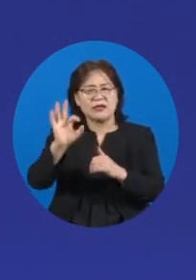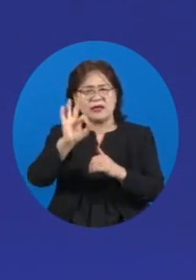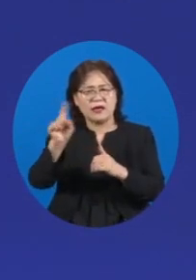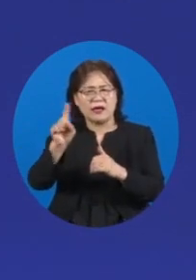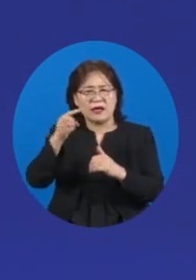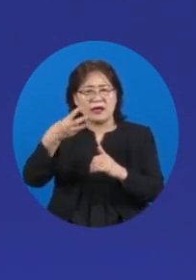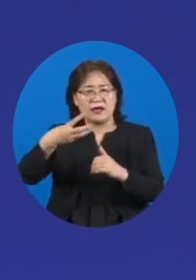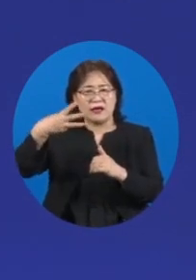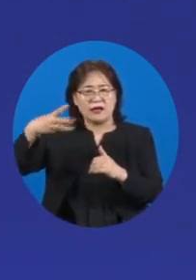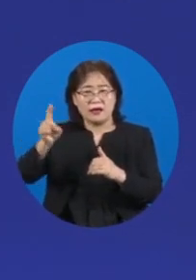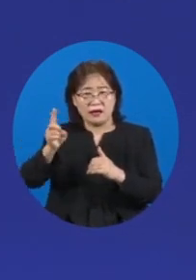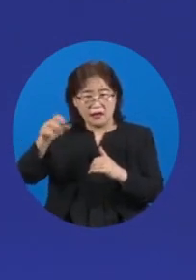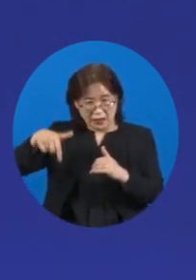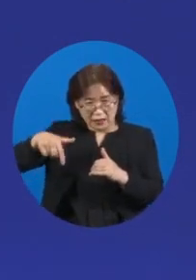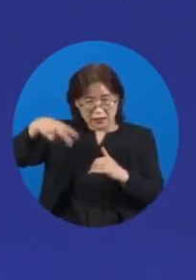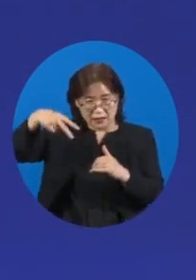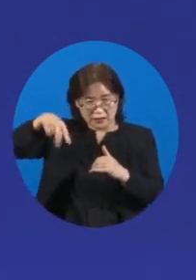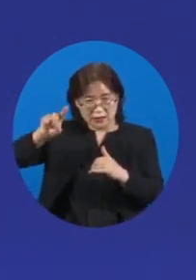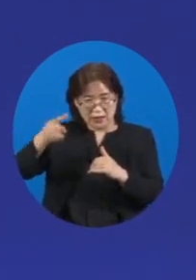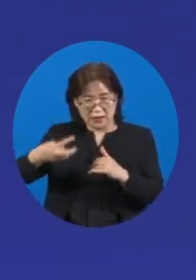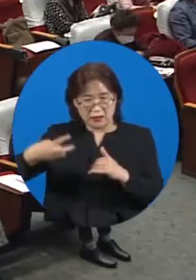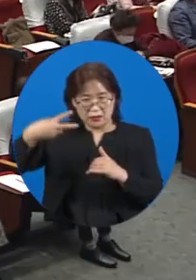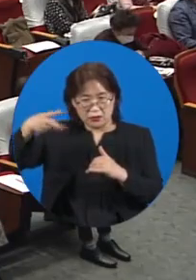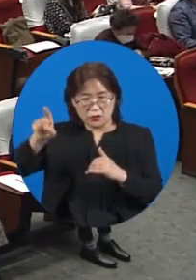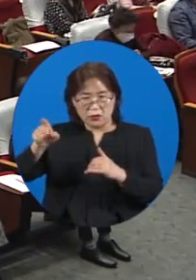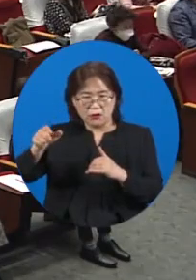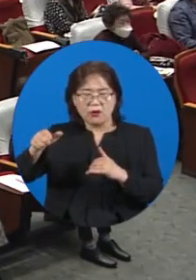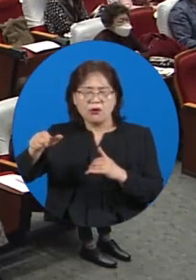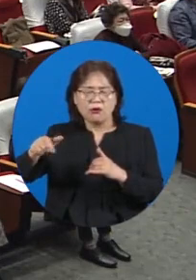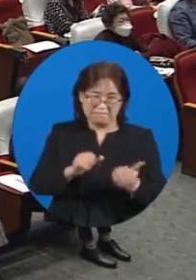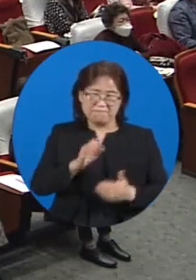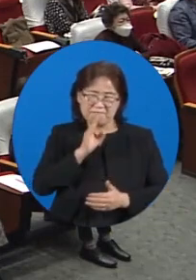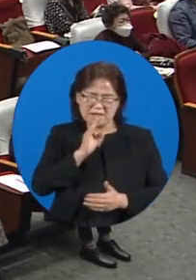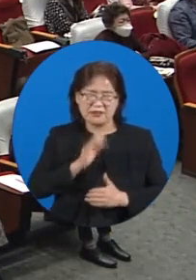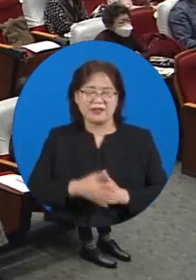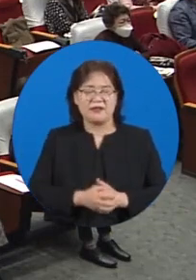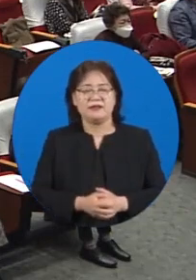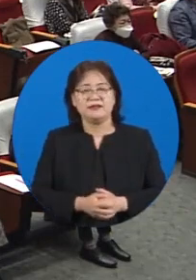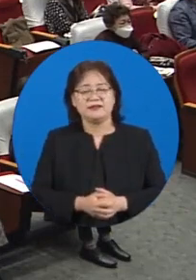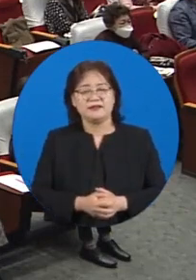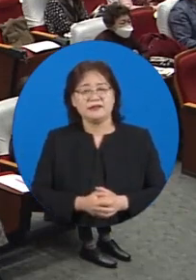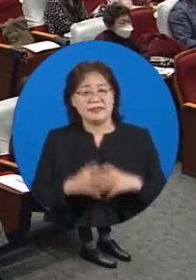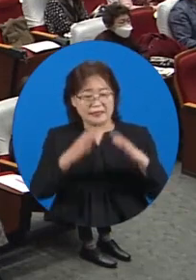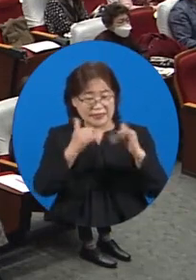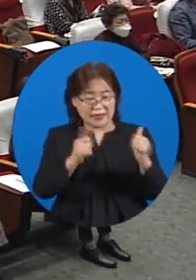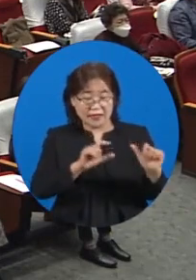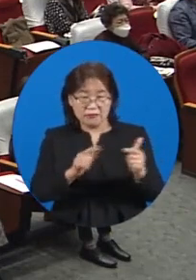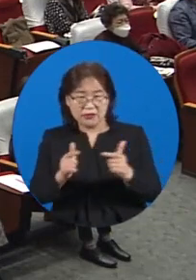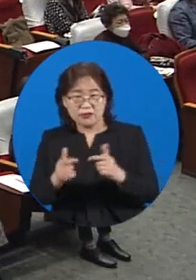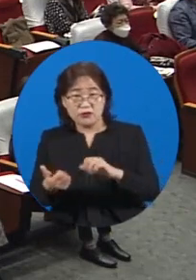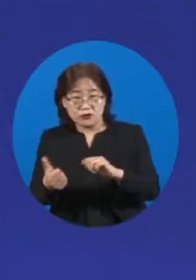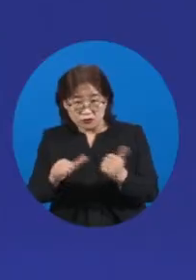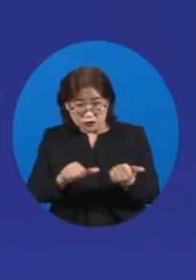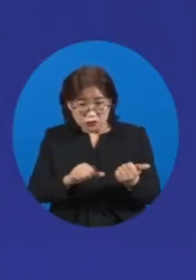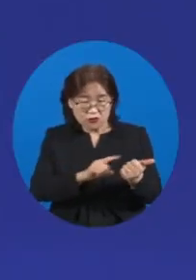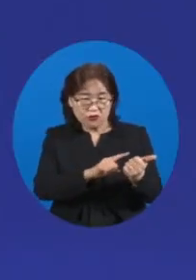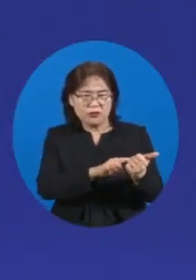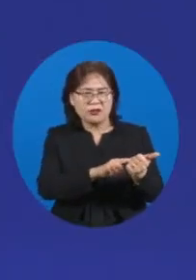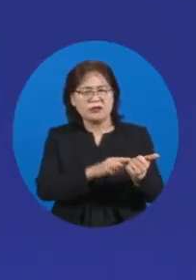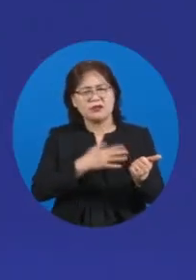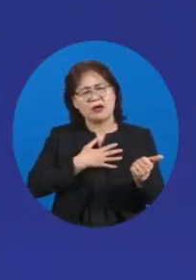저도 죽었어 모든 사람이 죽어요 그런데 사람들은 야 죽음이